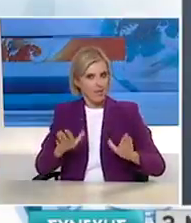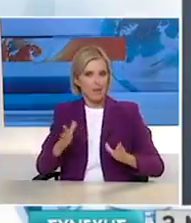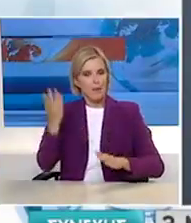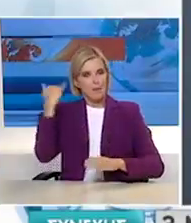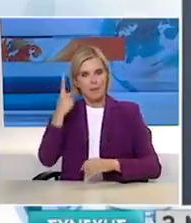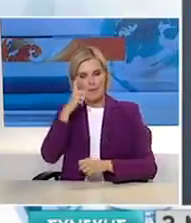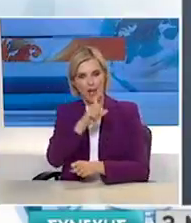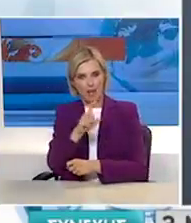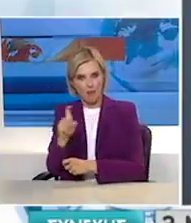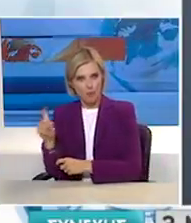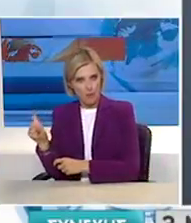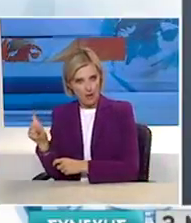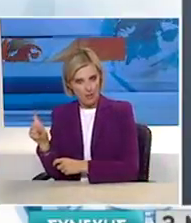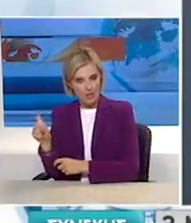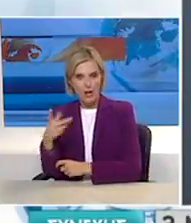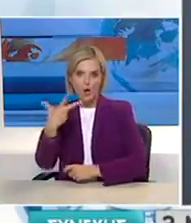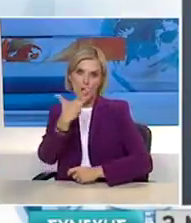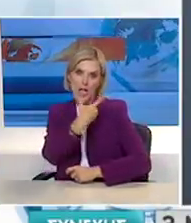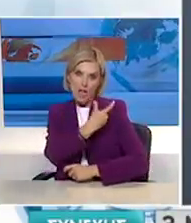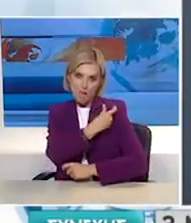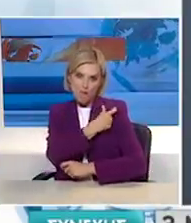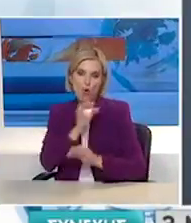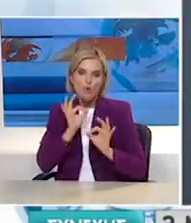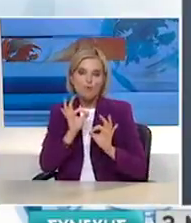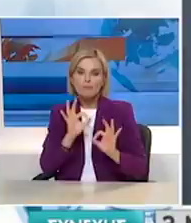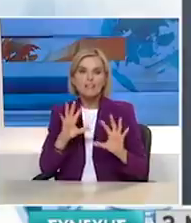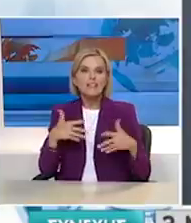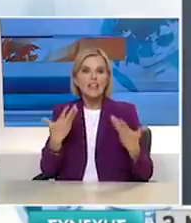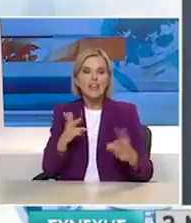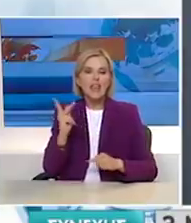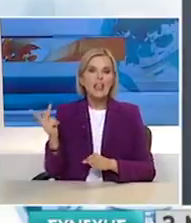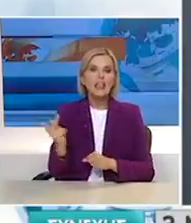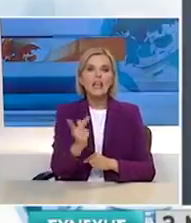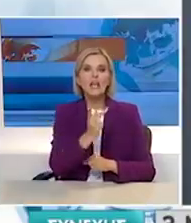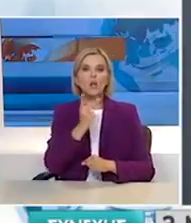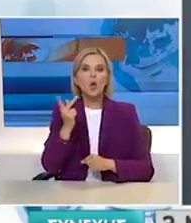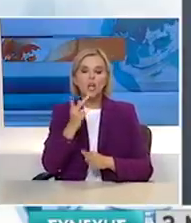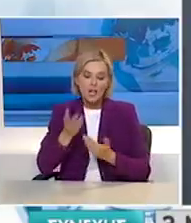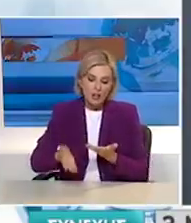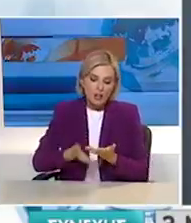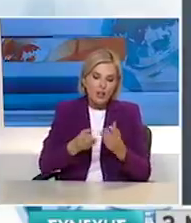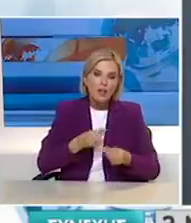εβδομάδα, λέγοντας ότι το εμβόλιο είναι κοινωνικό αγαθό και δεν πρέπει να αποτελεί αντικείμενο διαπραγμάτευσης.